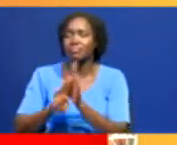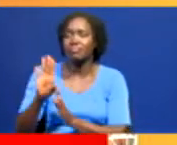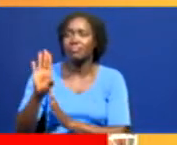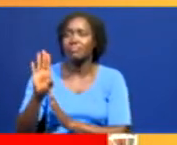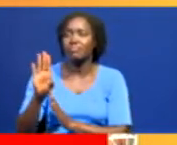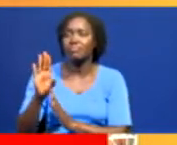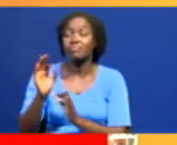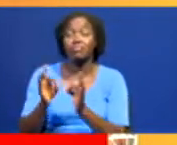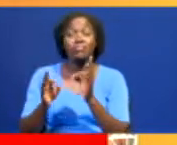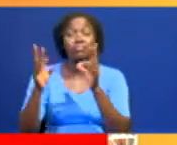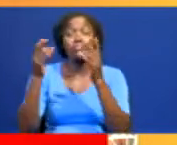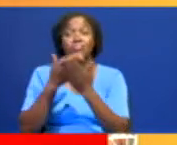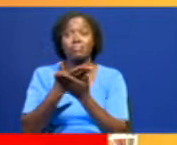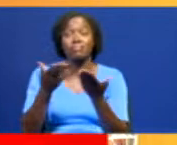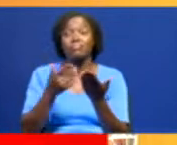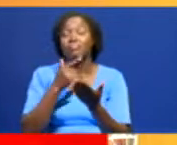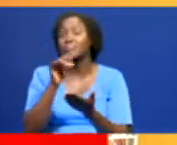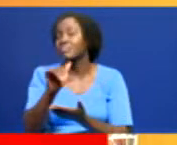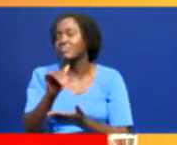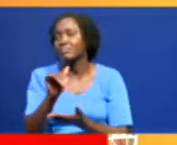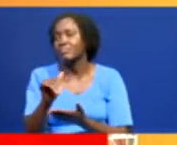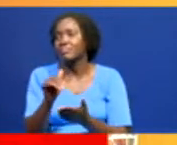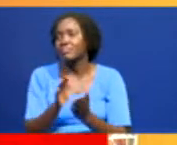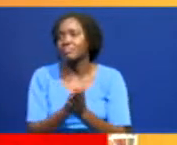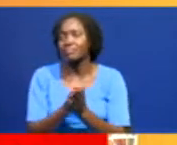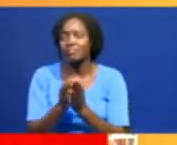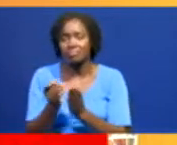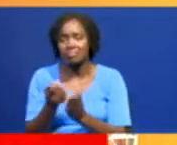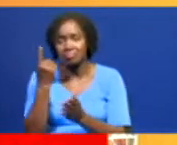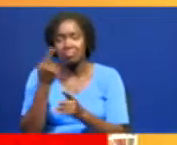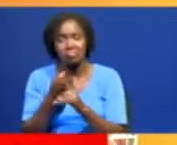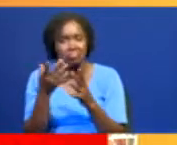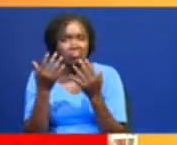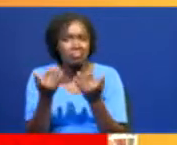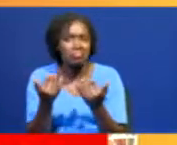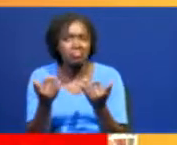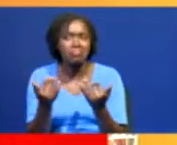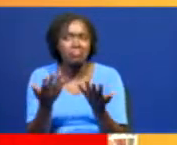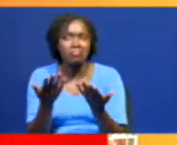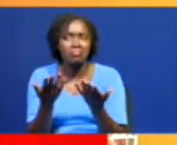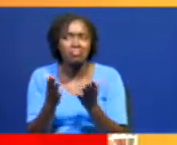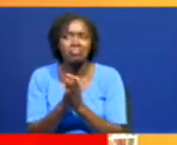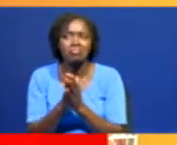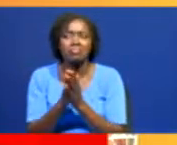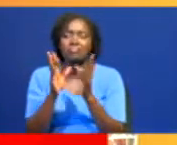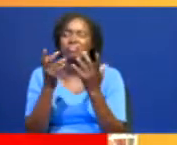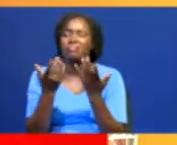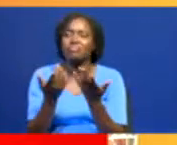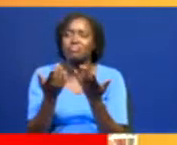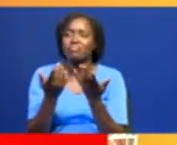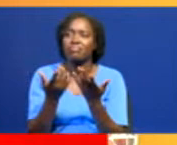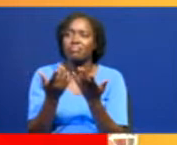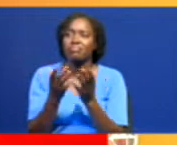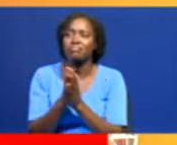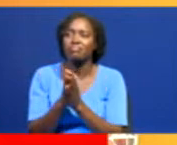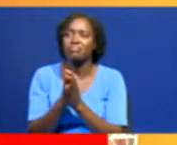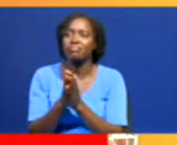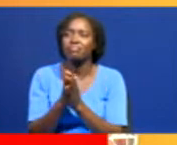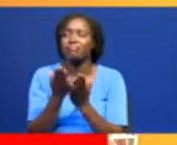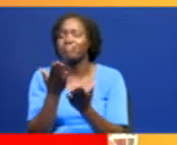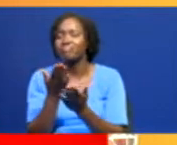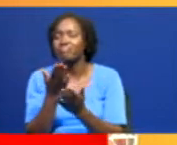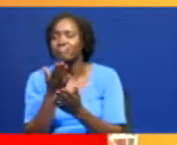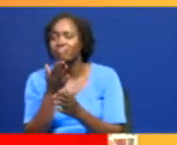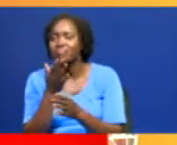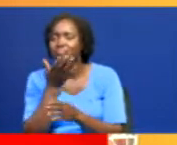nikiwa na mada kama hiyo naweza kusema kwamba tumeanza kuamka. Lakini kwa sababu ni mada ambayo ni viazi moto. Hakuna